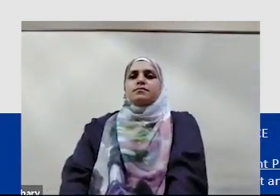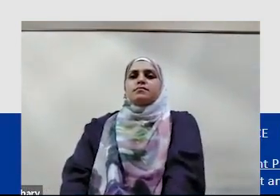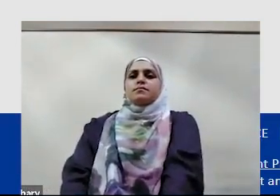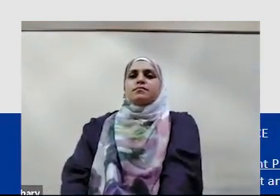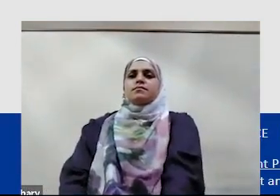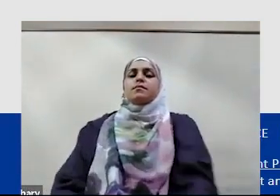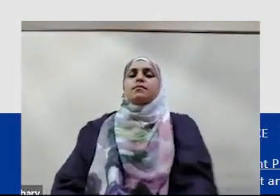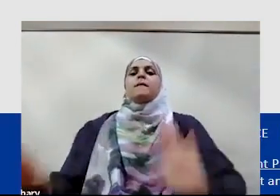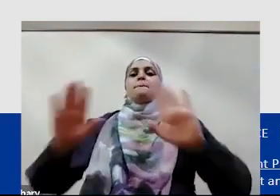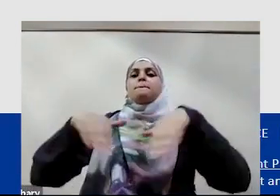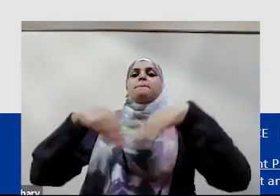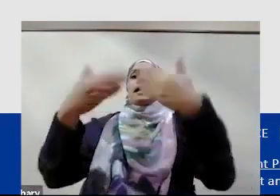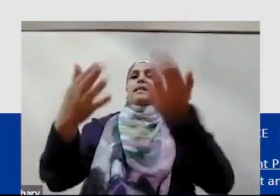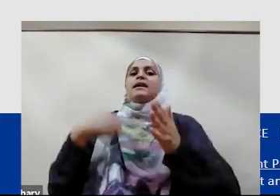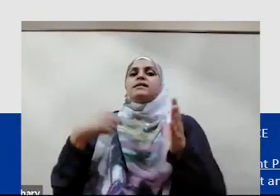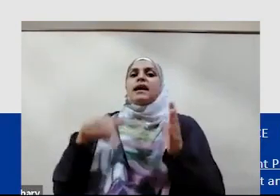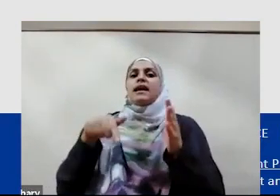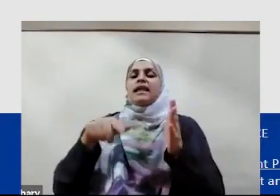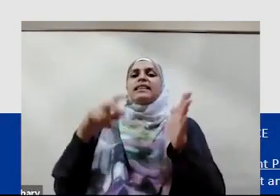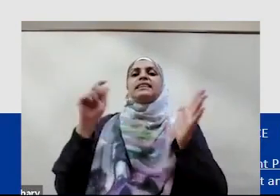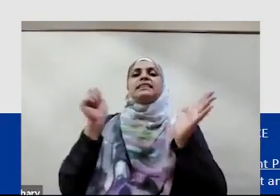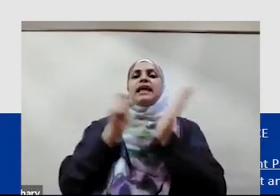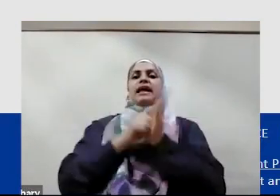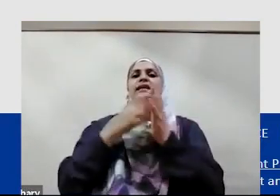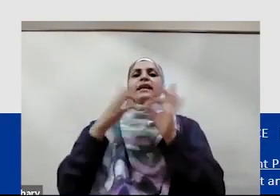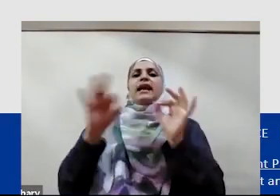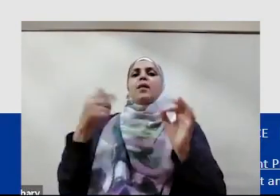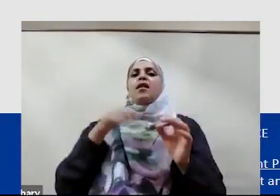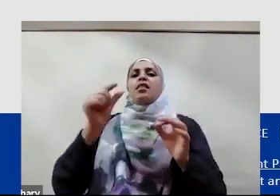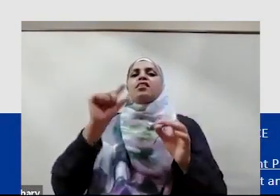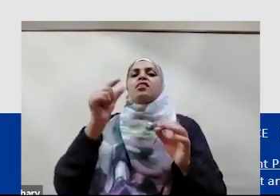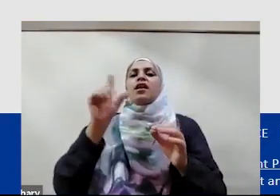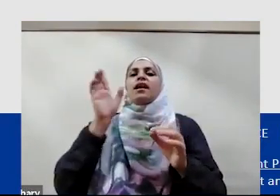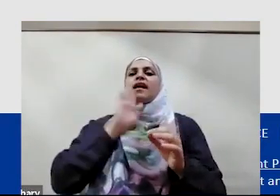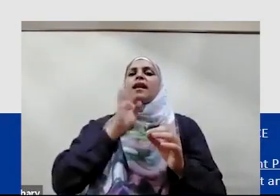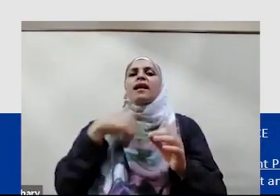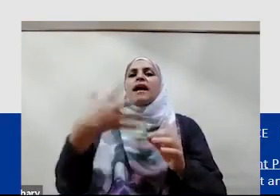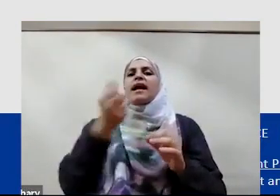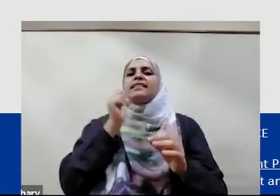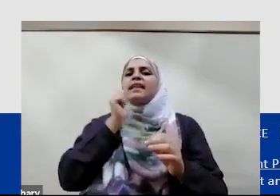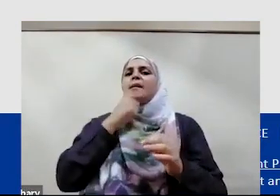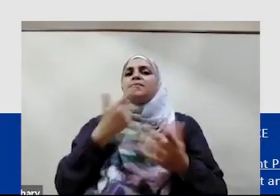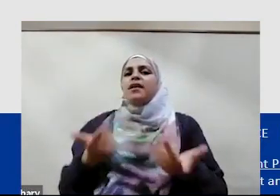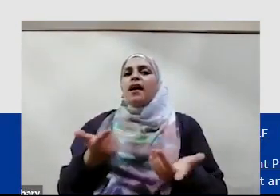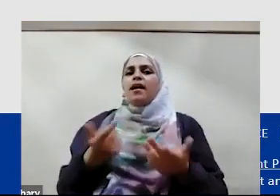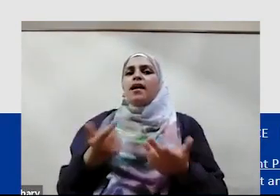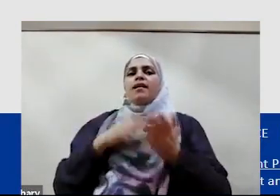بعد كده هنا برضو بأكد تاني أنا أخدت الدرجة العلمية دي إمتى.